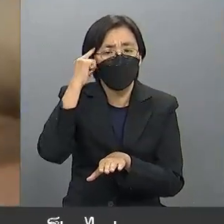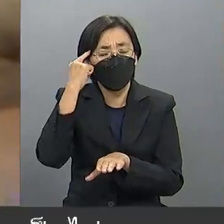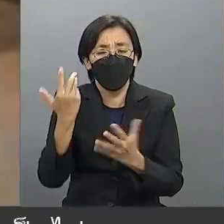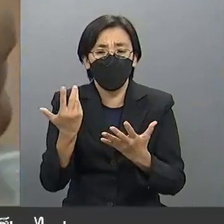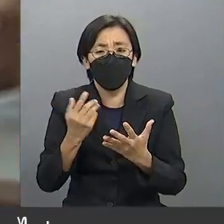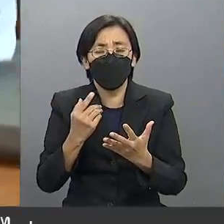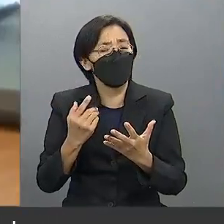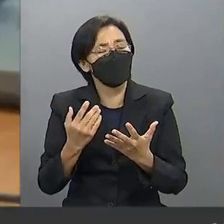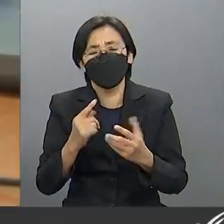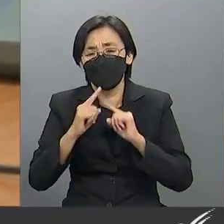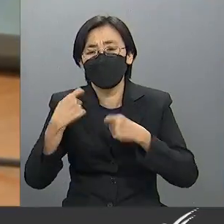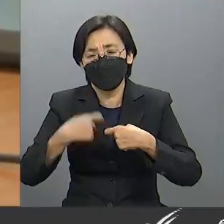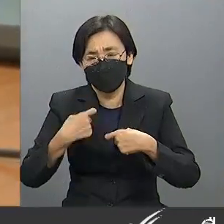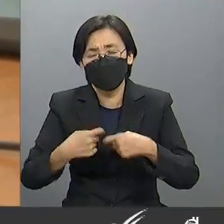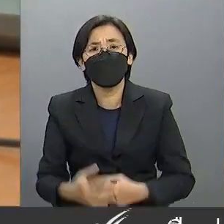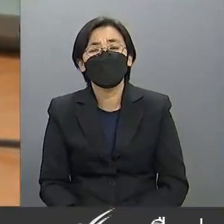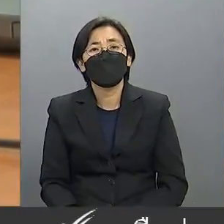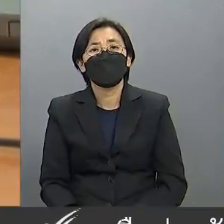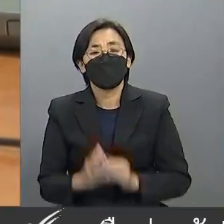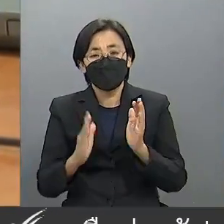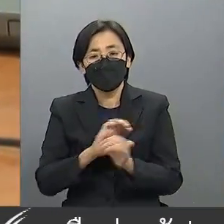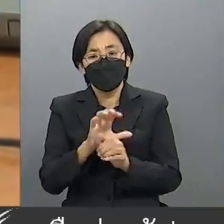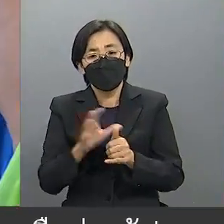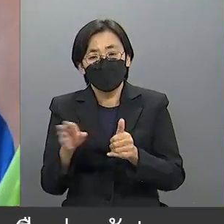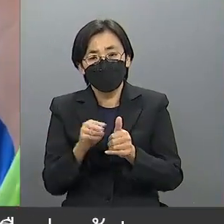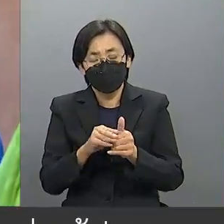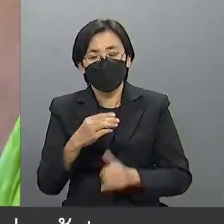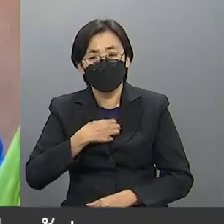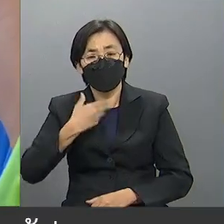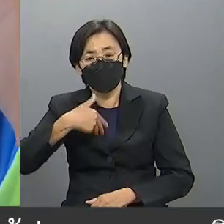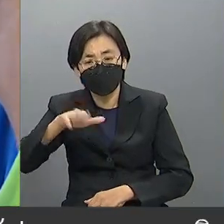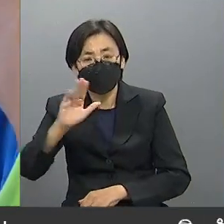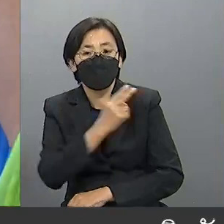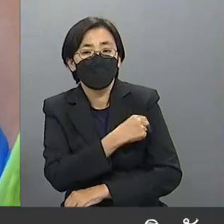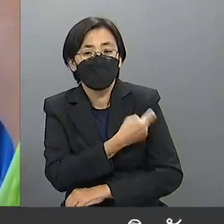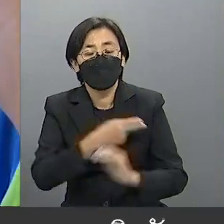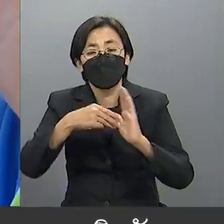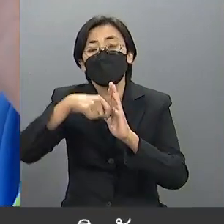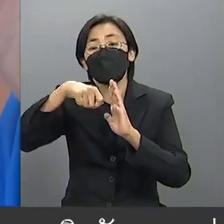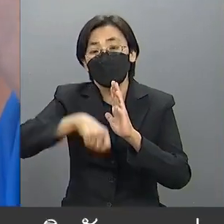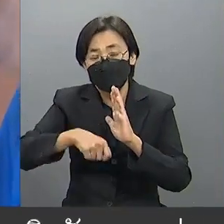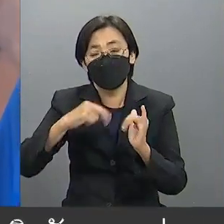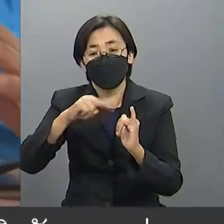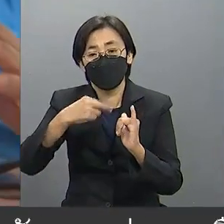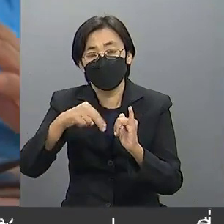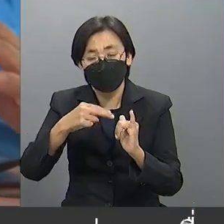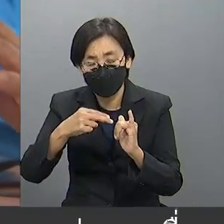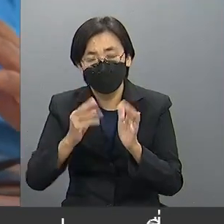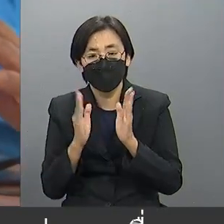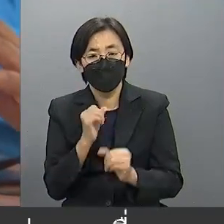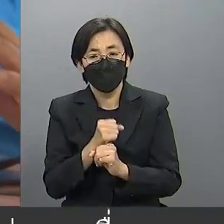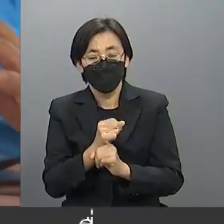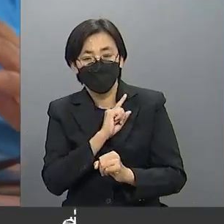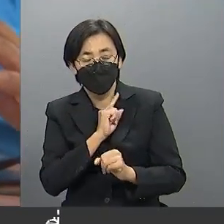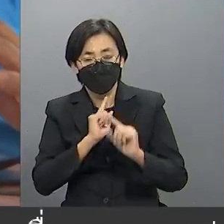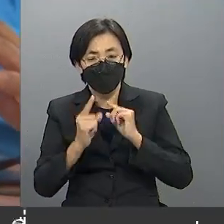ผู้ป่วยโควิด-19 ที่ประสงค์จะมารักษาตัวที่โรงพยาบาลในจังหวัดนครราชสีมาหลังเจ้าหน้าที่รับเรื่องและประสานงานโร